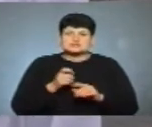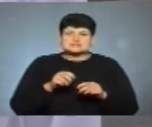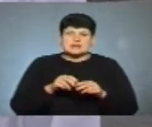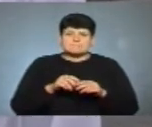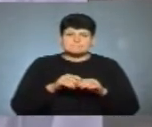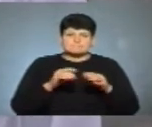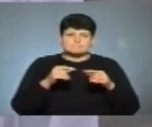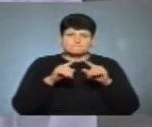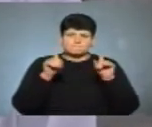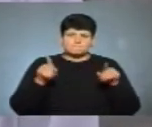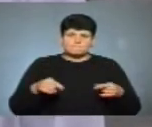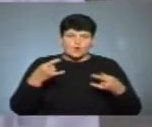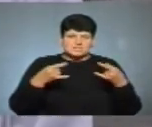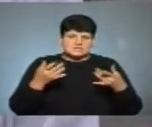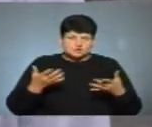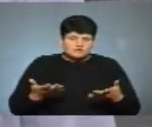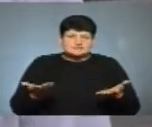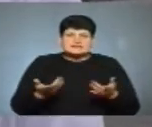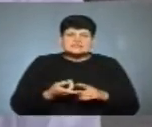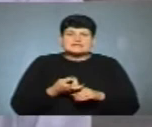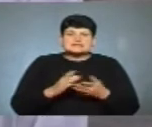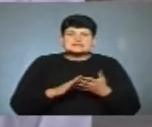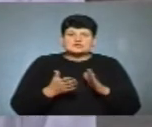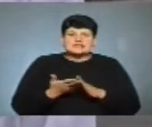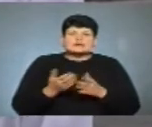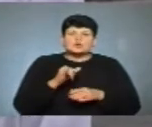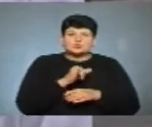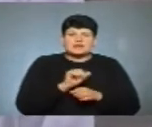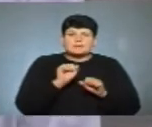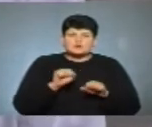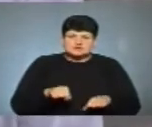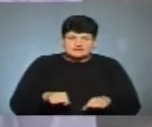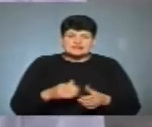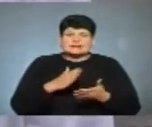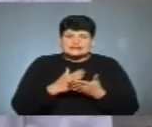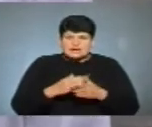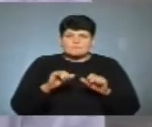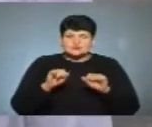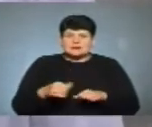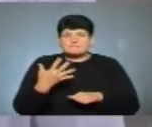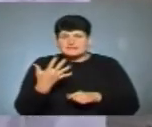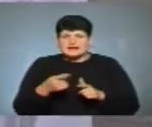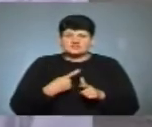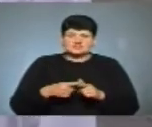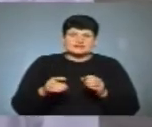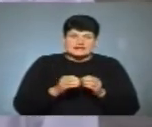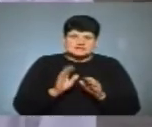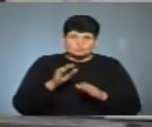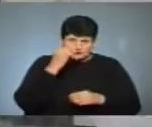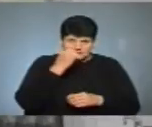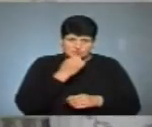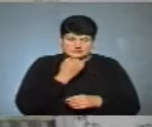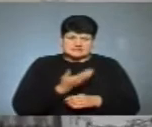тому яка ситуація в залежності від рівних можливостей, будемо говорити так. Є можливість, скажімо, 5 чи 10, ми і так за це будемо